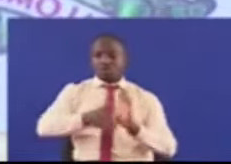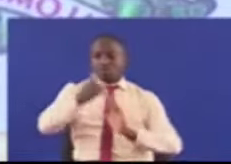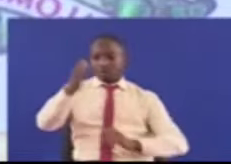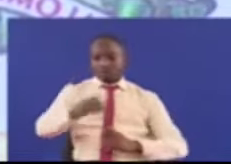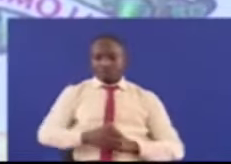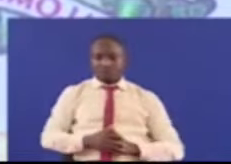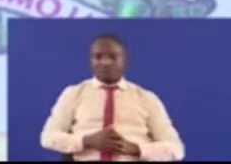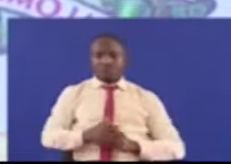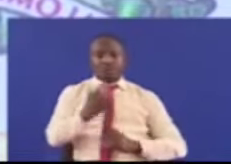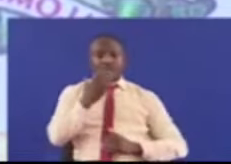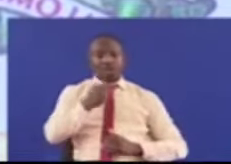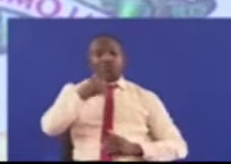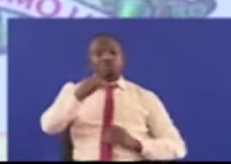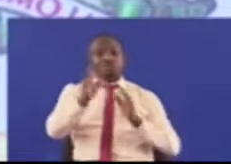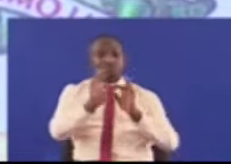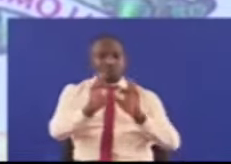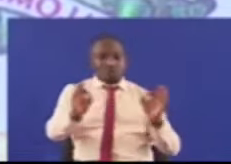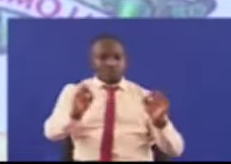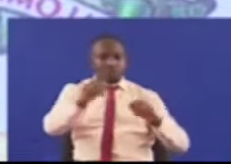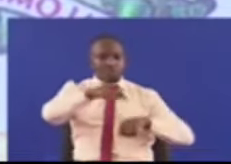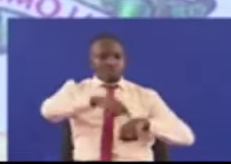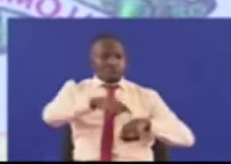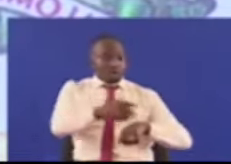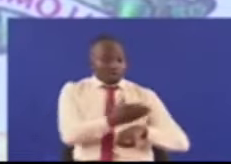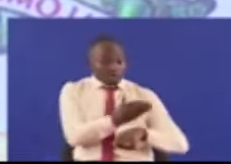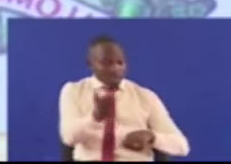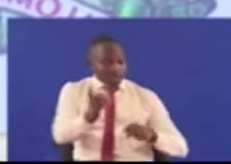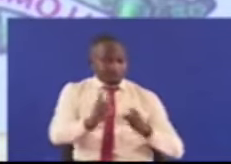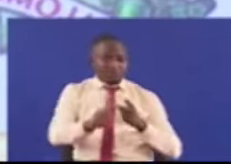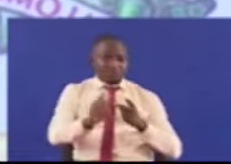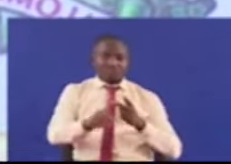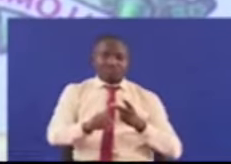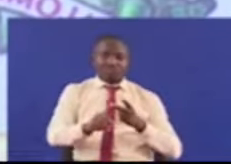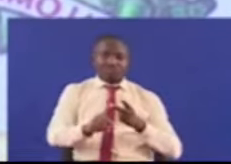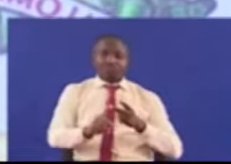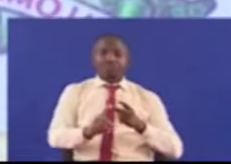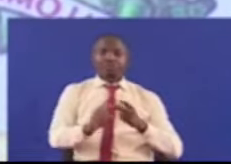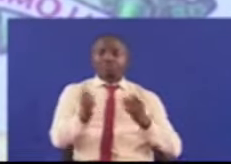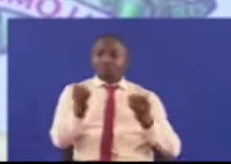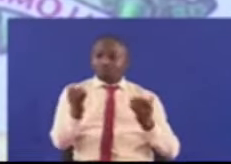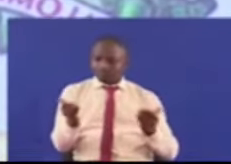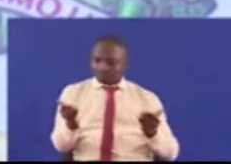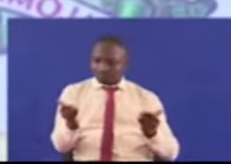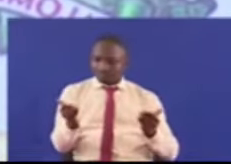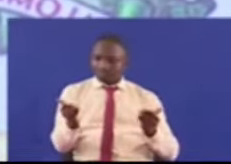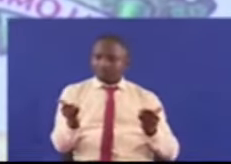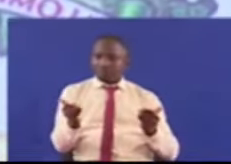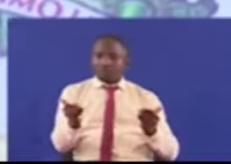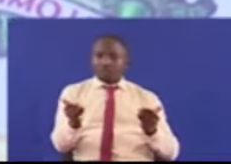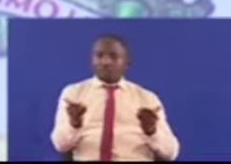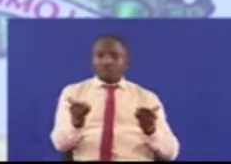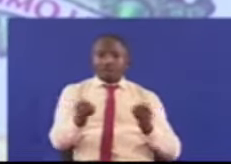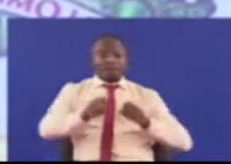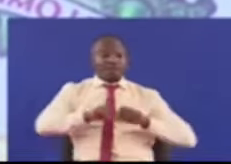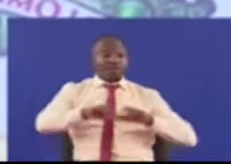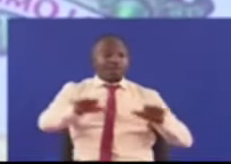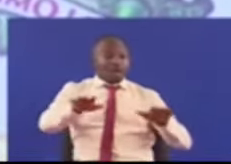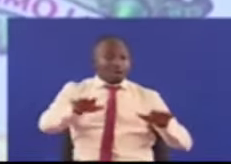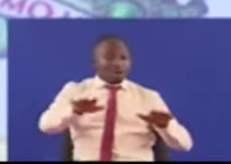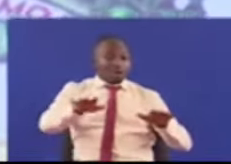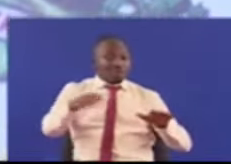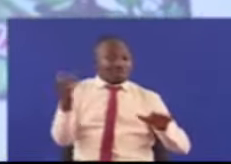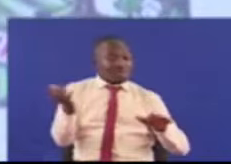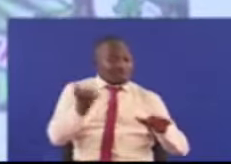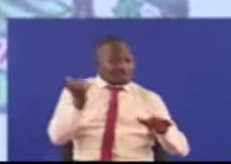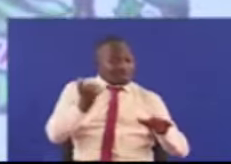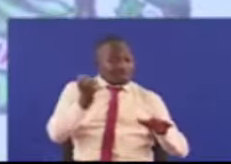niliweke vizuri, kwa sababu wakati mwingine kama alivyosema Mheshimiwa Naibu Spika, Mitandao sijui